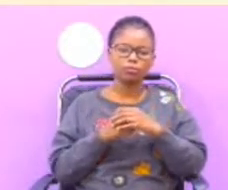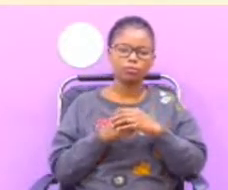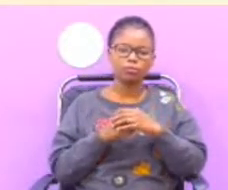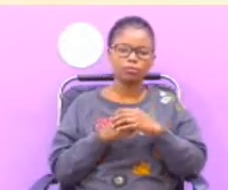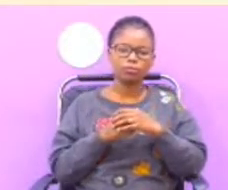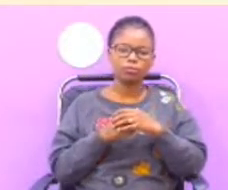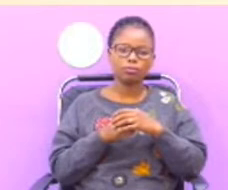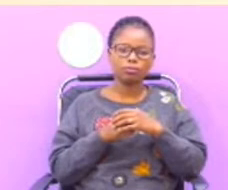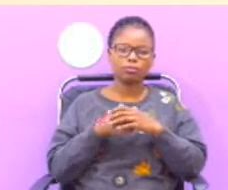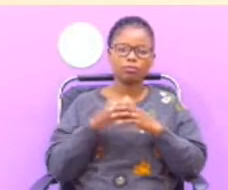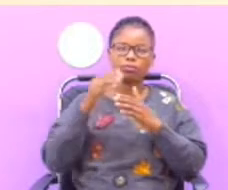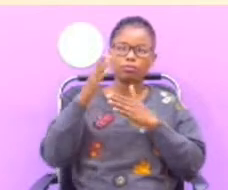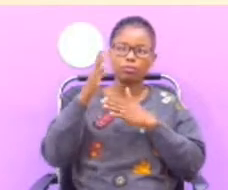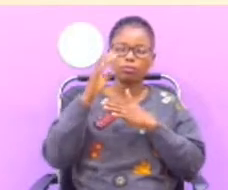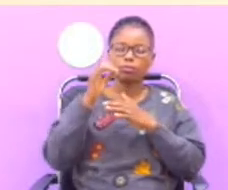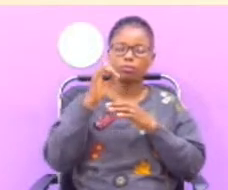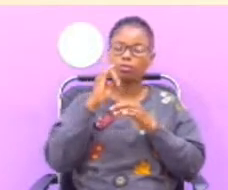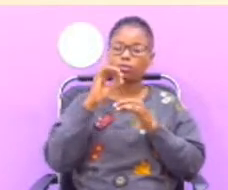Gai wito ni muweho keku.